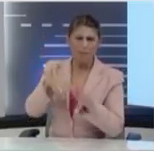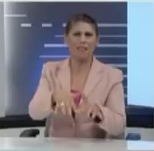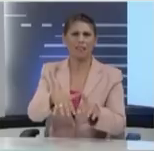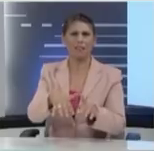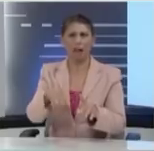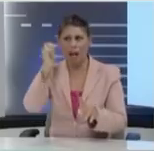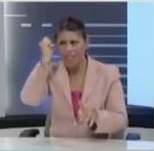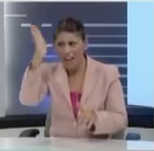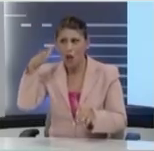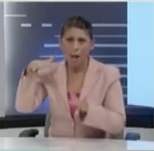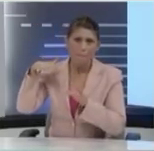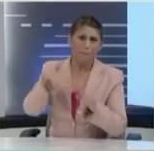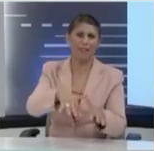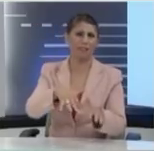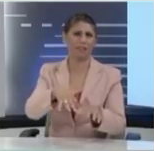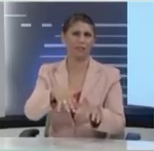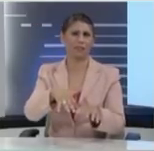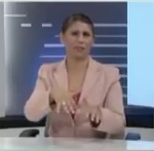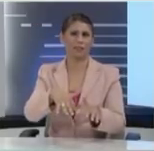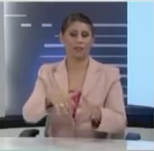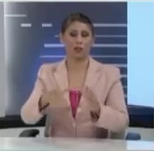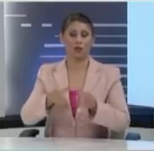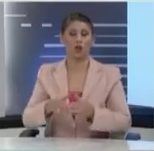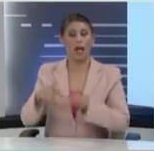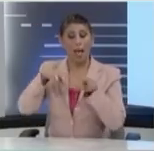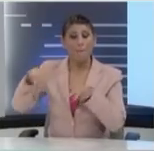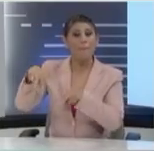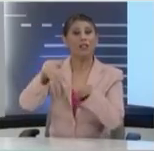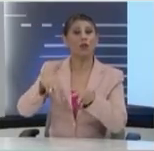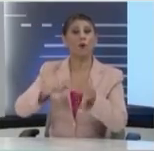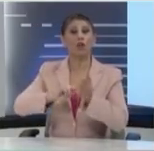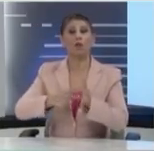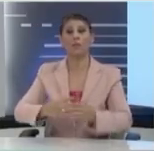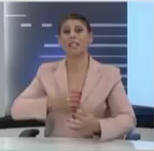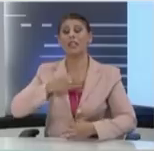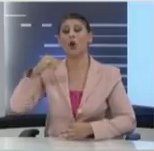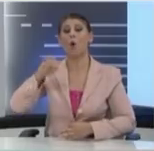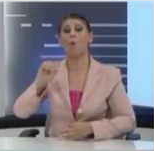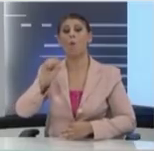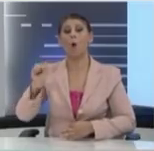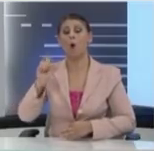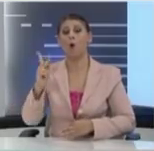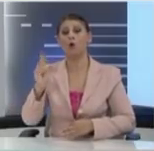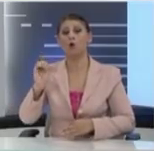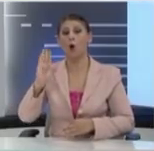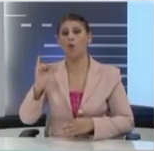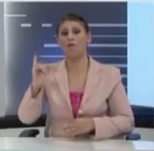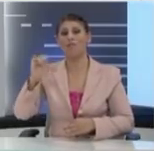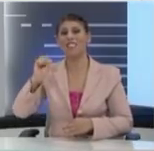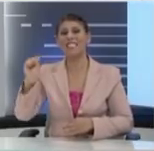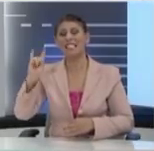την αδιανόητη επίθεσή σας στον Επίτροπο Οικονομικών, τον κύριο Μοσκοβισή.